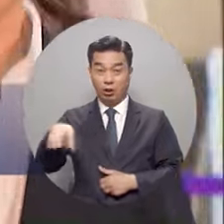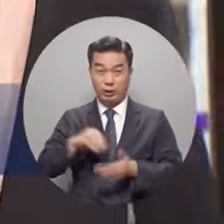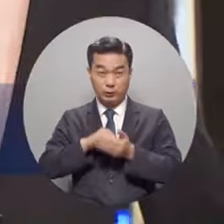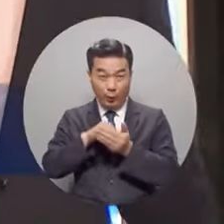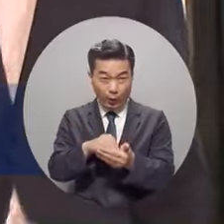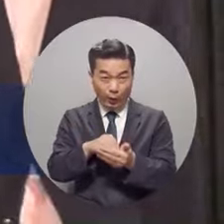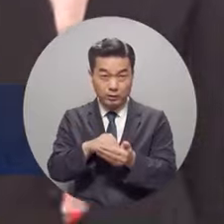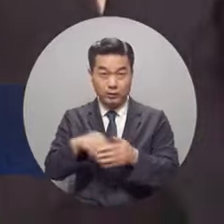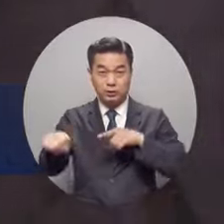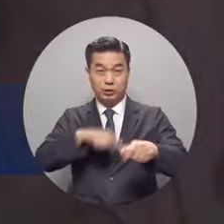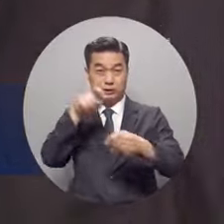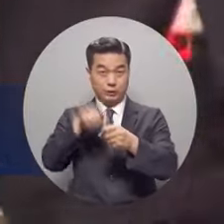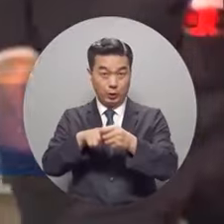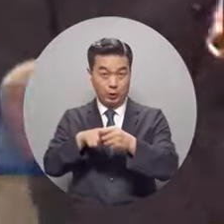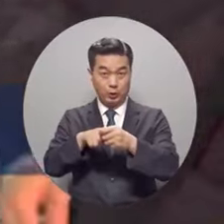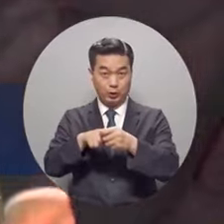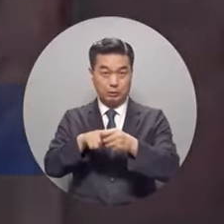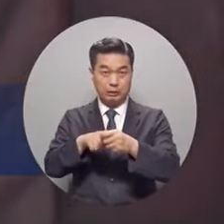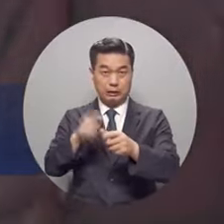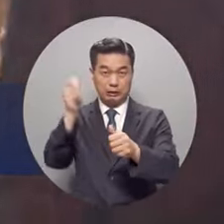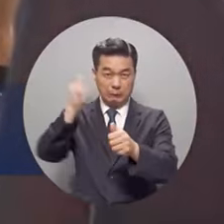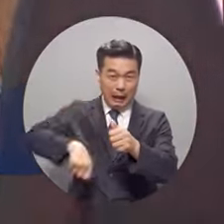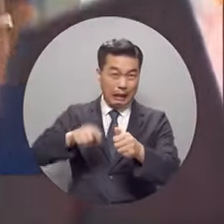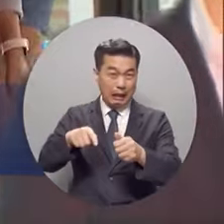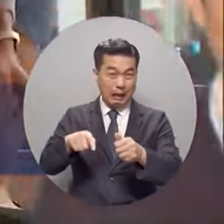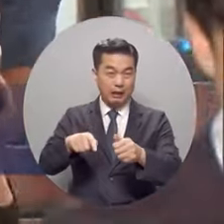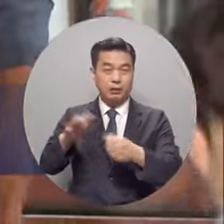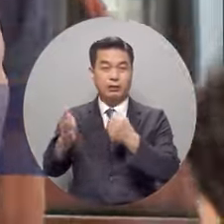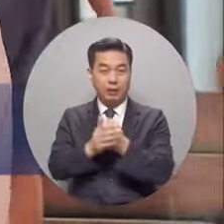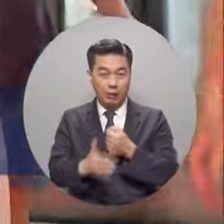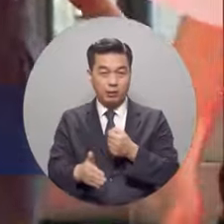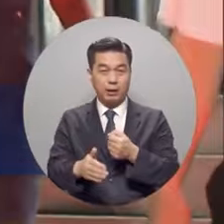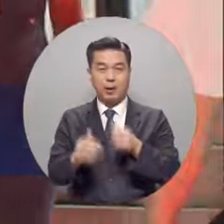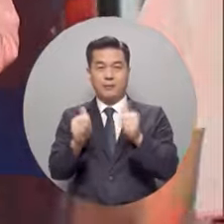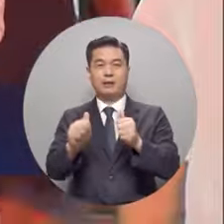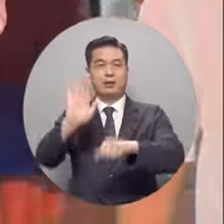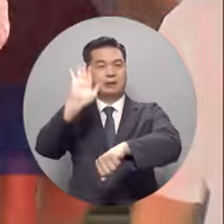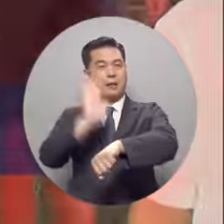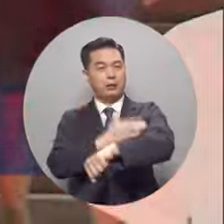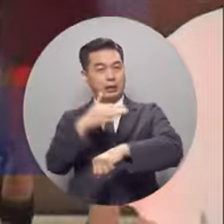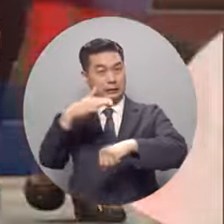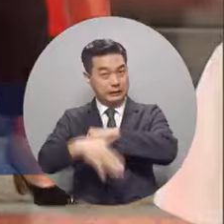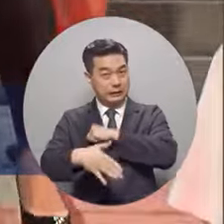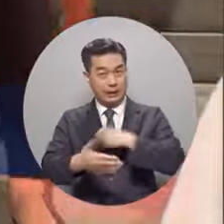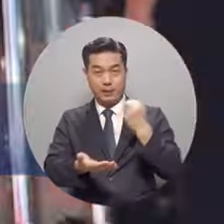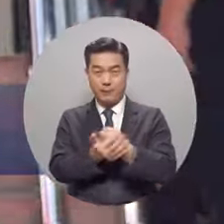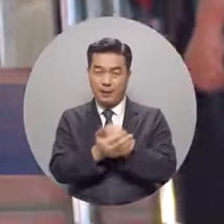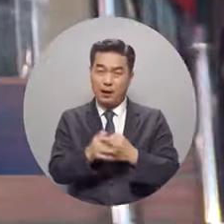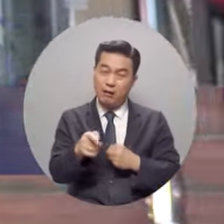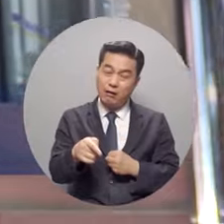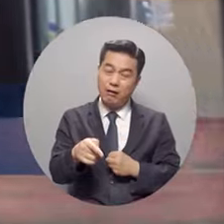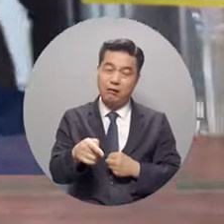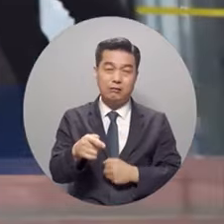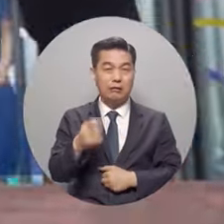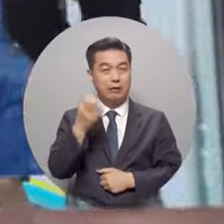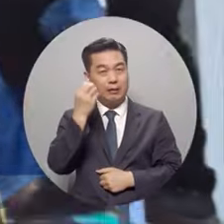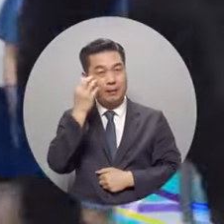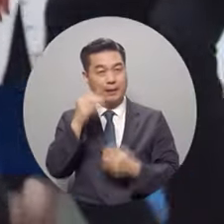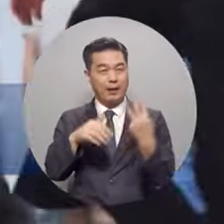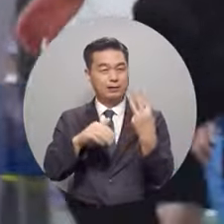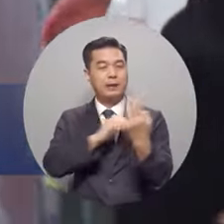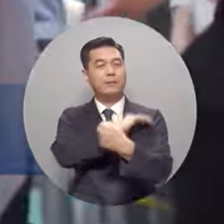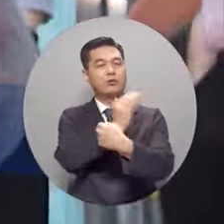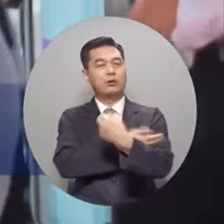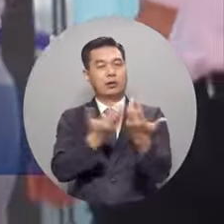뭐 정치적으로 낙인을 찍고 그것 때문에 뭐 판결이 잘못됐다 이런 식으로 비난을 하는 것 자체가 삼권 분립에도